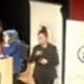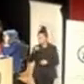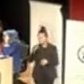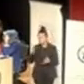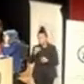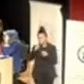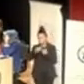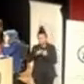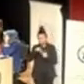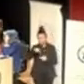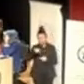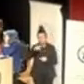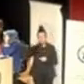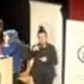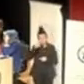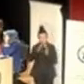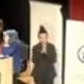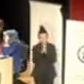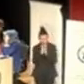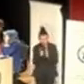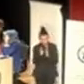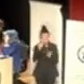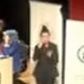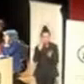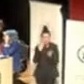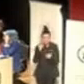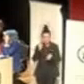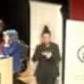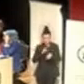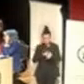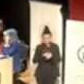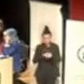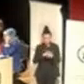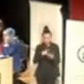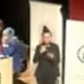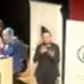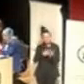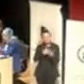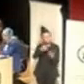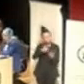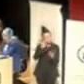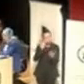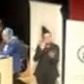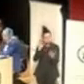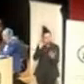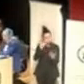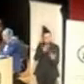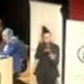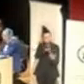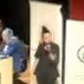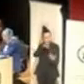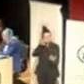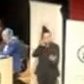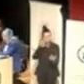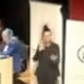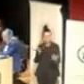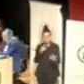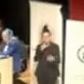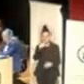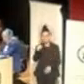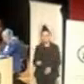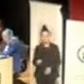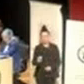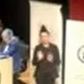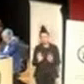Bu video kitapları izlerken de ekran görüntüsü veya ekran kaydı almaya müsaade